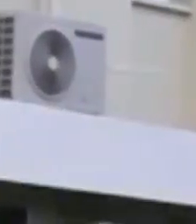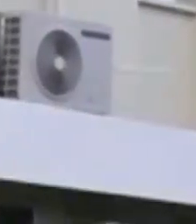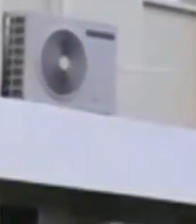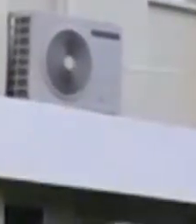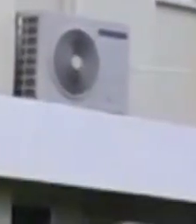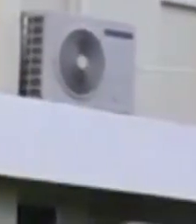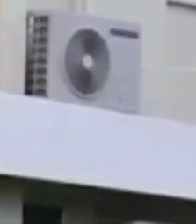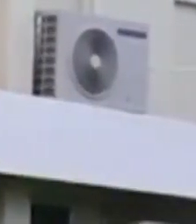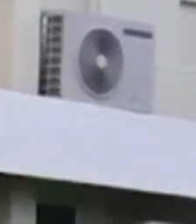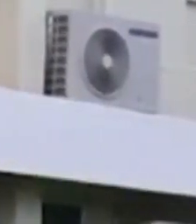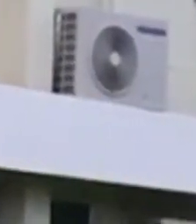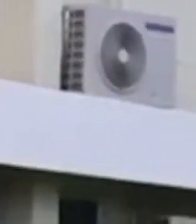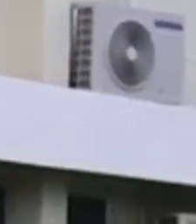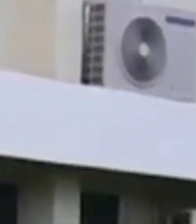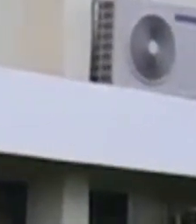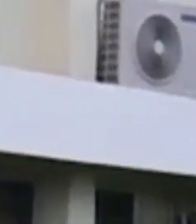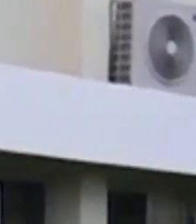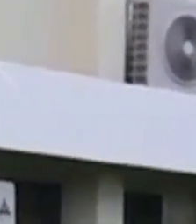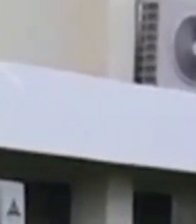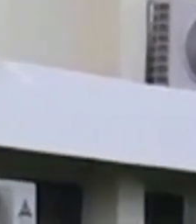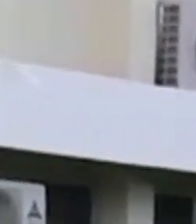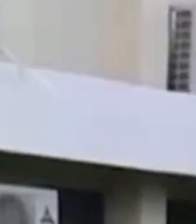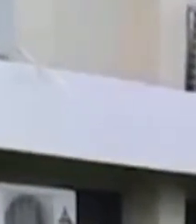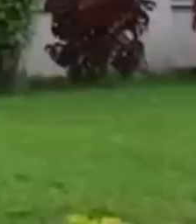0673-679-352 au